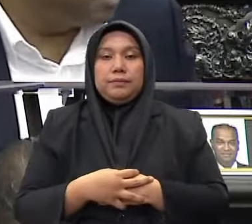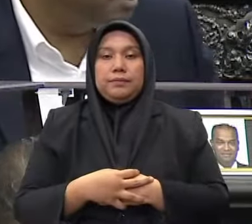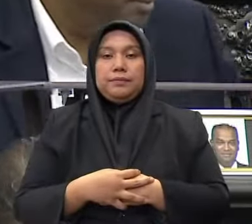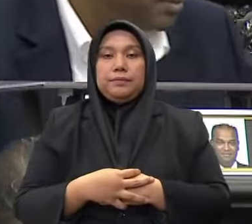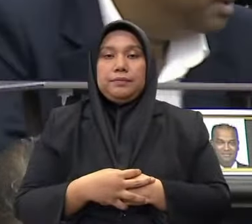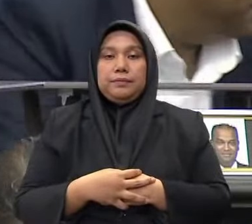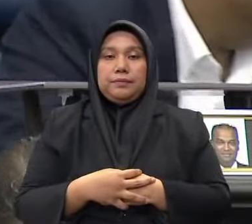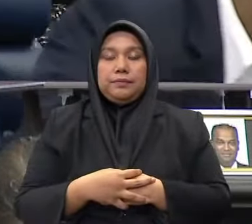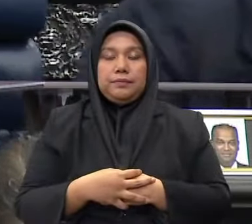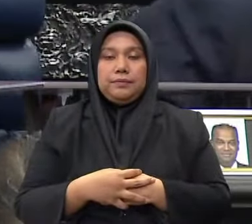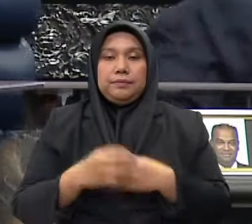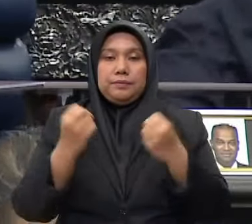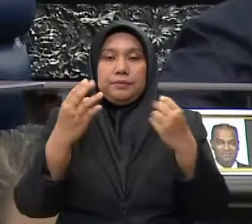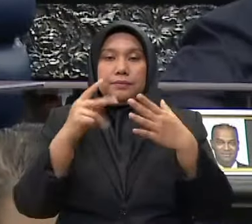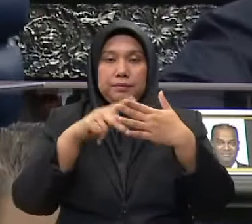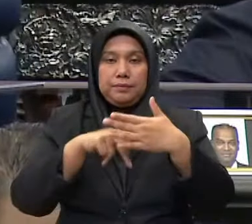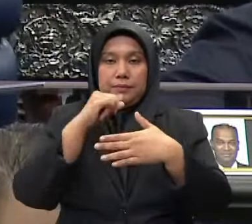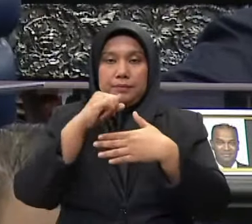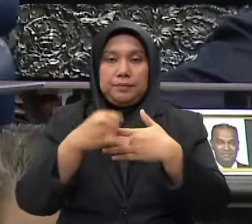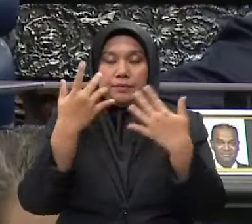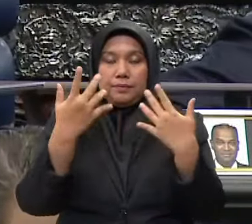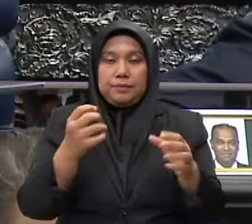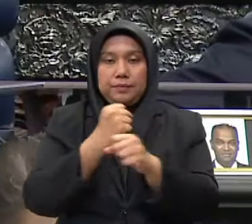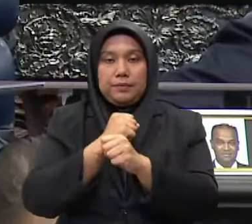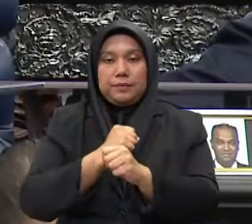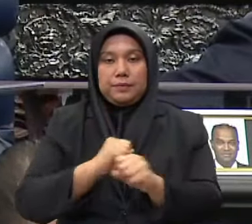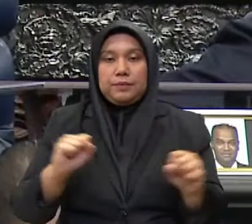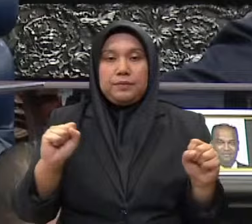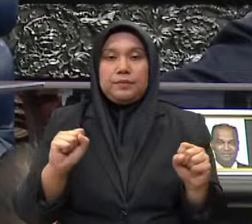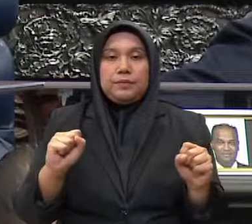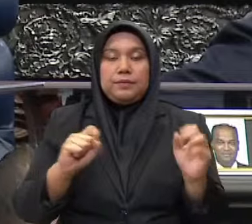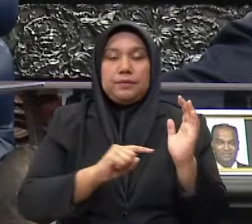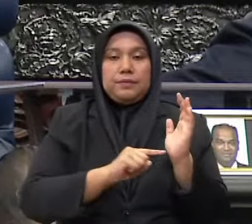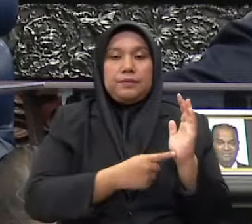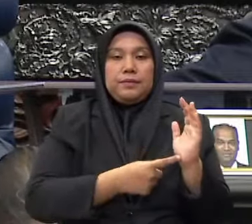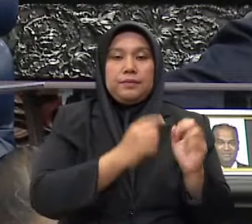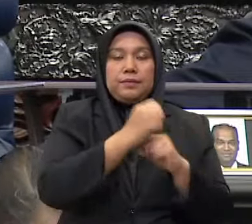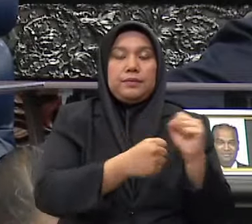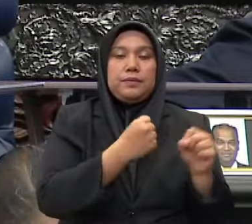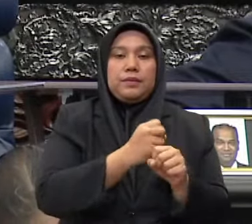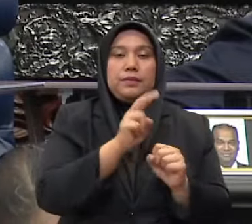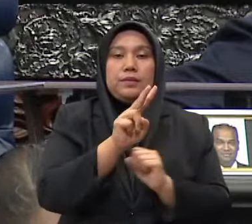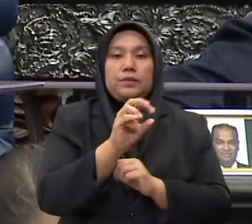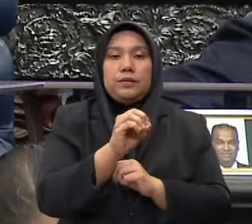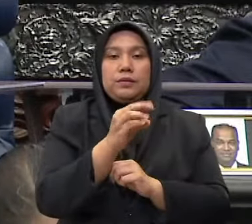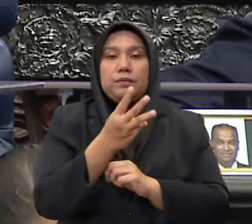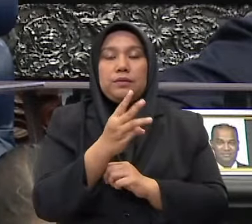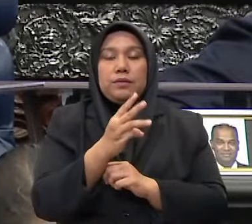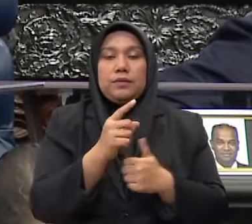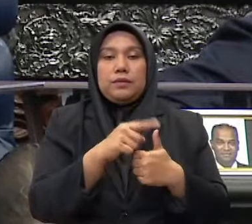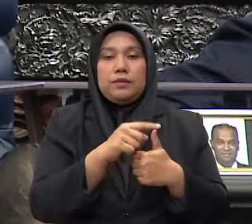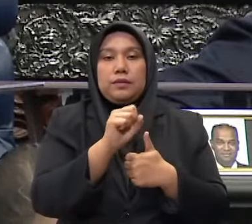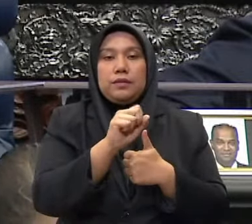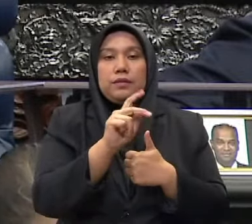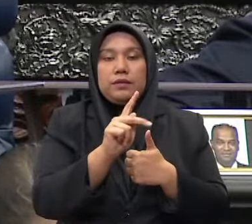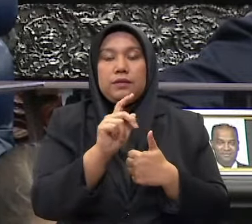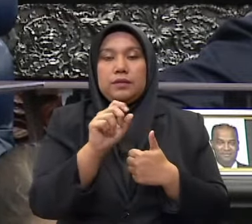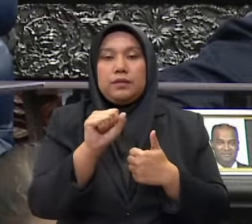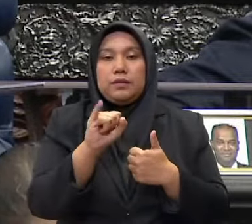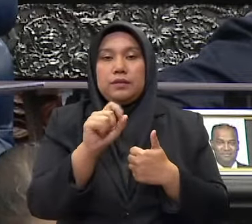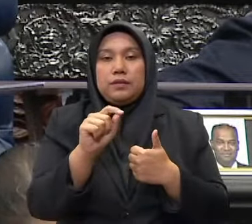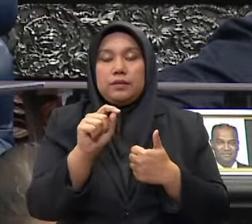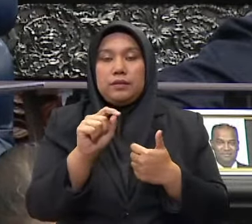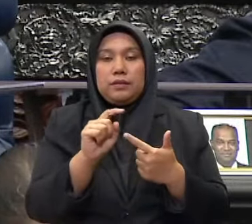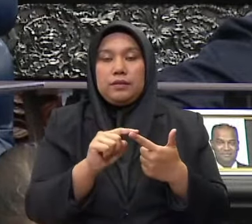dan beberapa projek telah siap sejak tahun 2016 iaitu nombor satu SK S Andrew